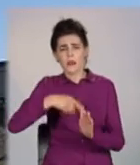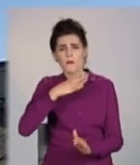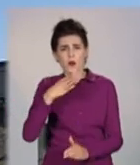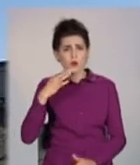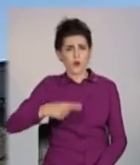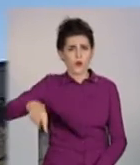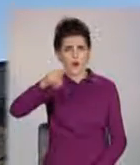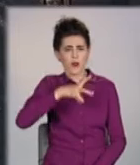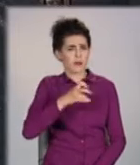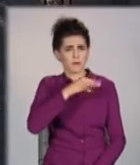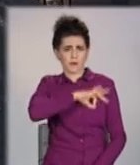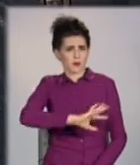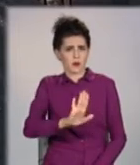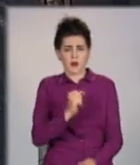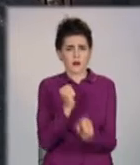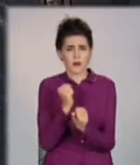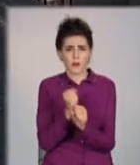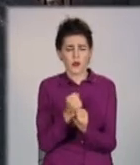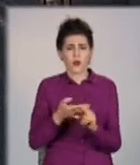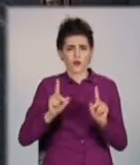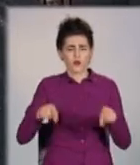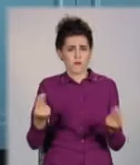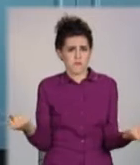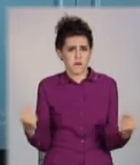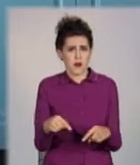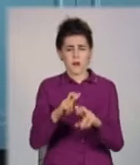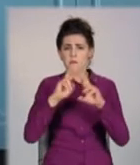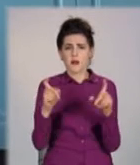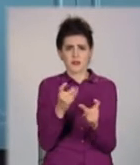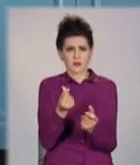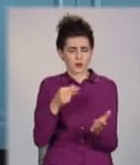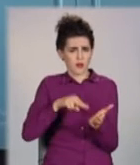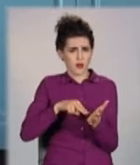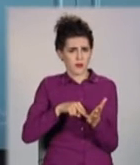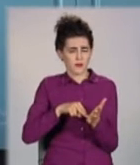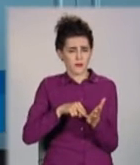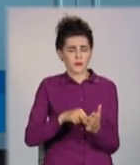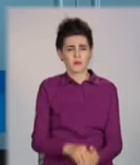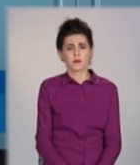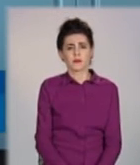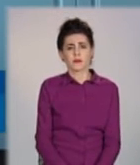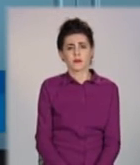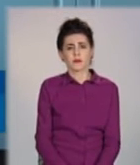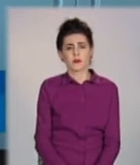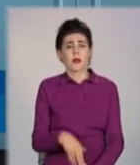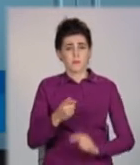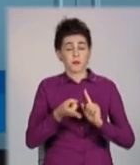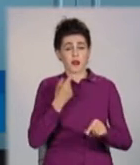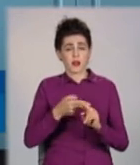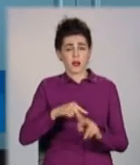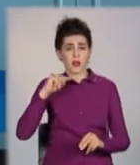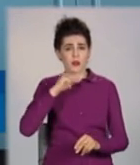працюють у збиток. Атомна та зелена генерація теж без грошей. Перша галузь економіки, яка почала